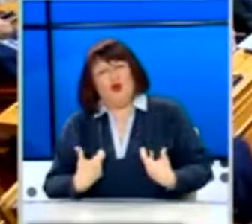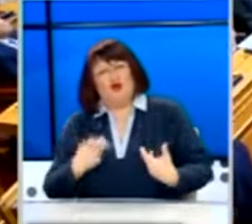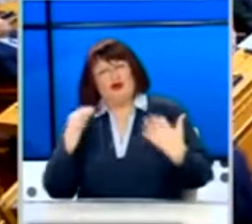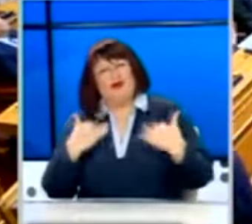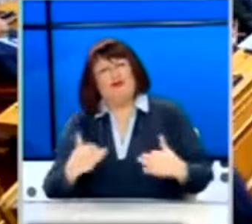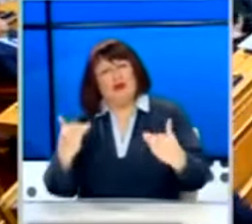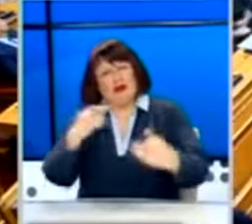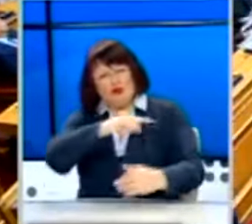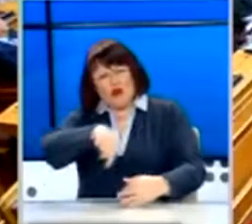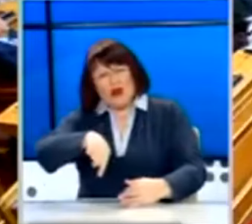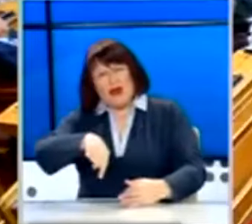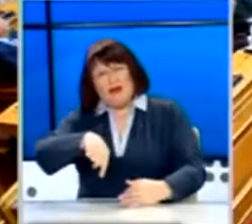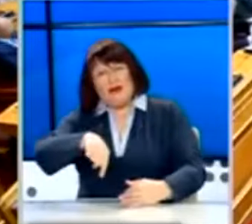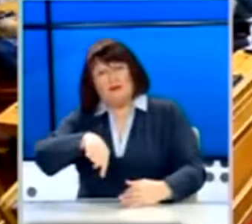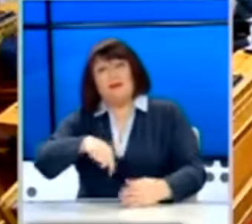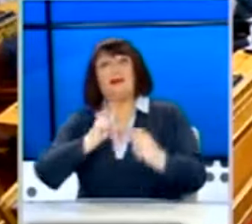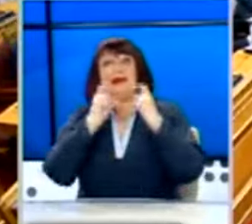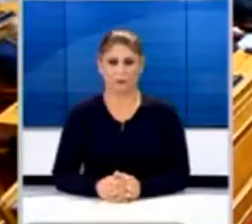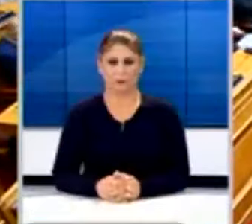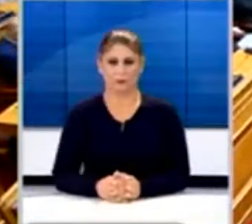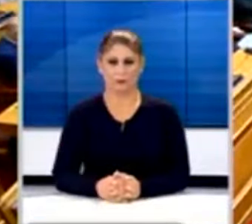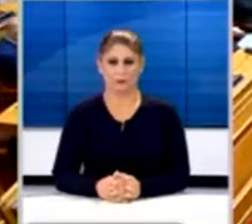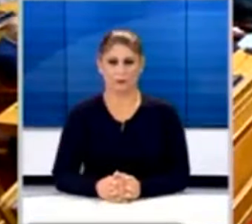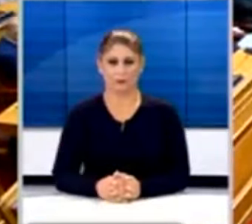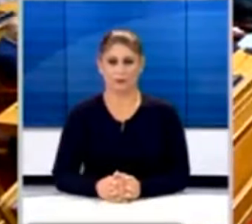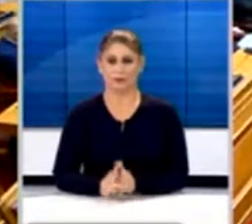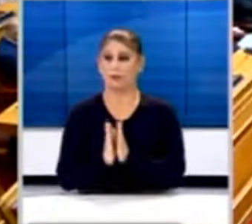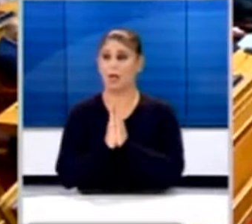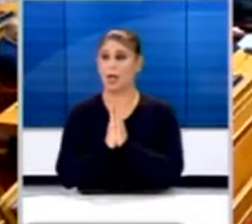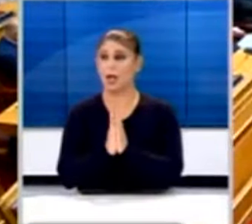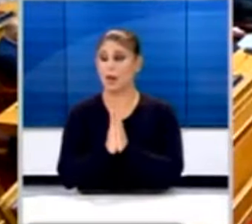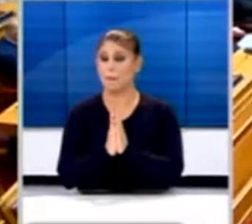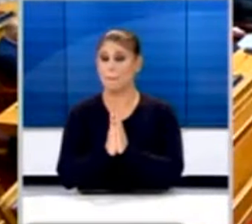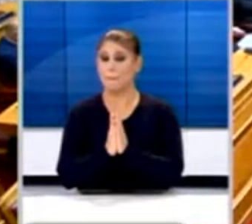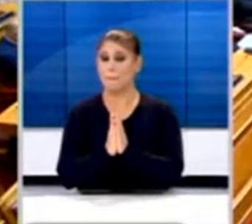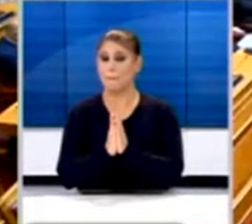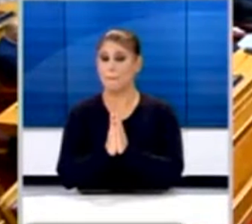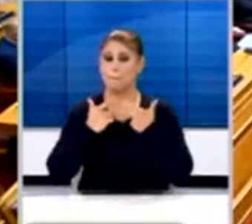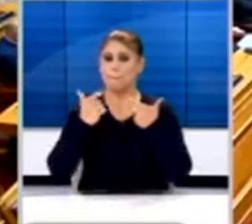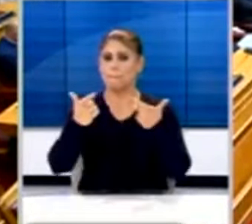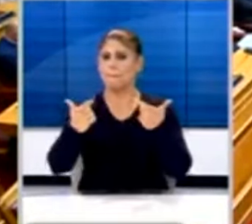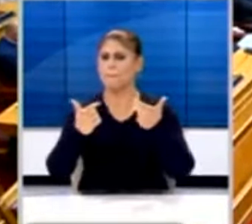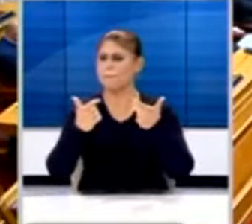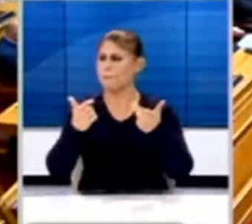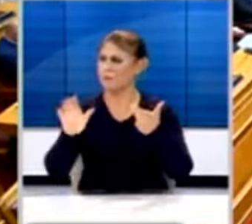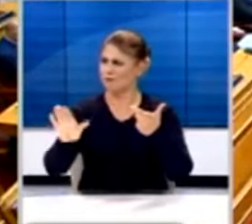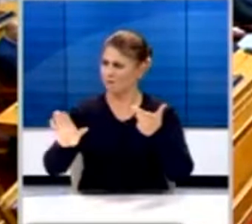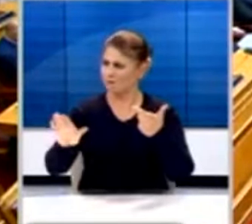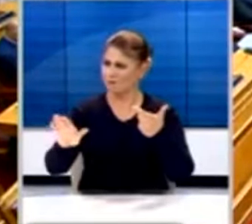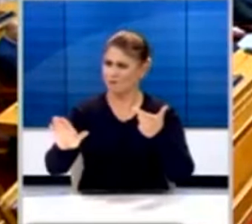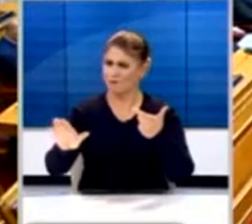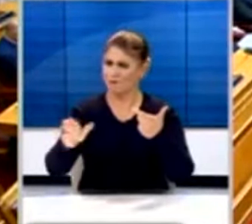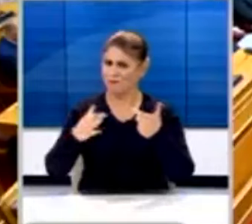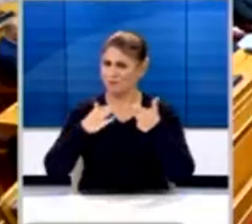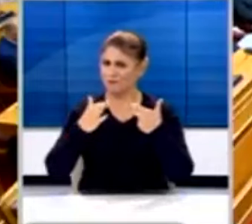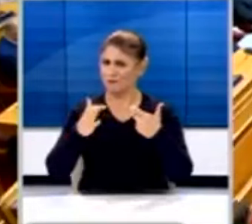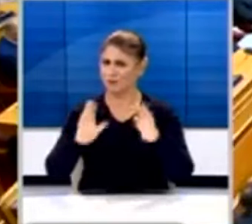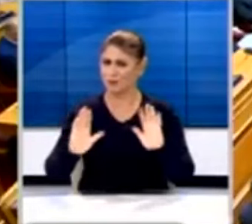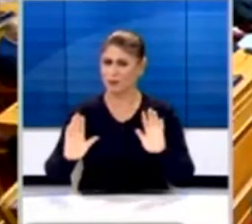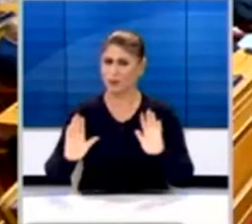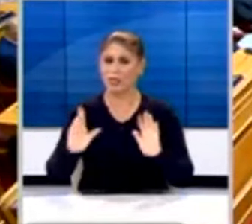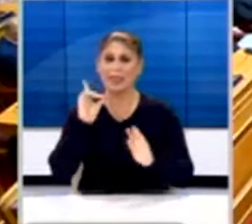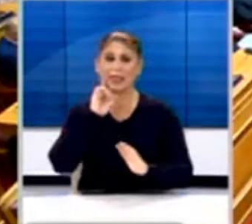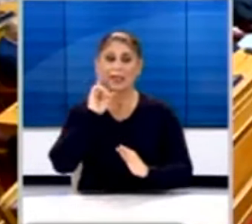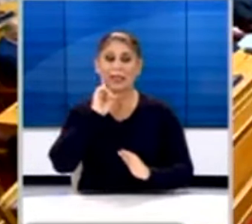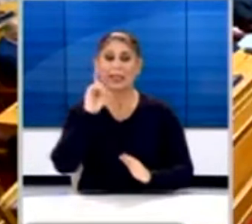αντιπροσωπεία, αλλά βρίσκεται στον πυρήνα των καθηκόντων. Είναι η στιγμή που ο Πρωθυπουργός αποχωρεί από την αίθουσα της Ολομέλειας της Βουλής, την ώρα που ο αρχηγός